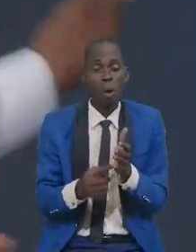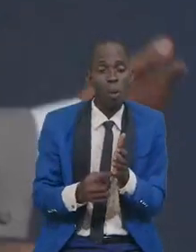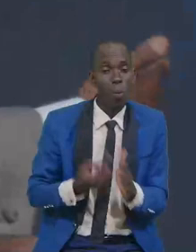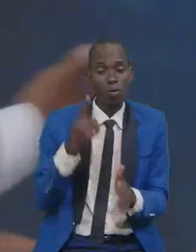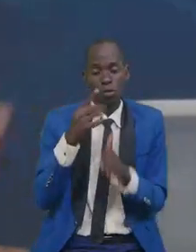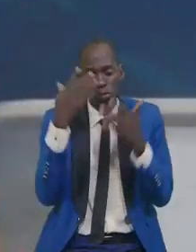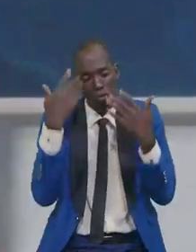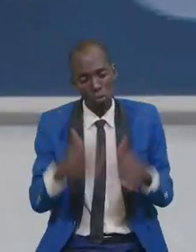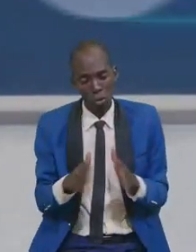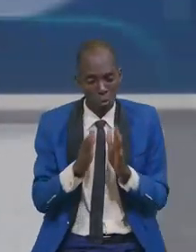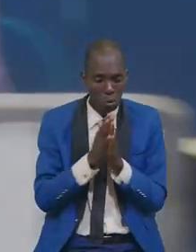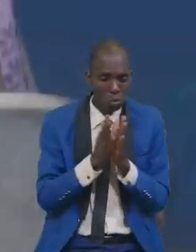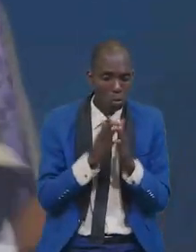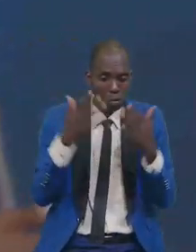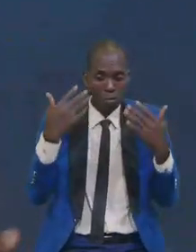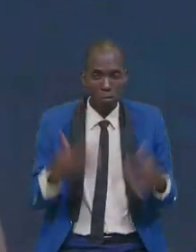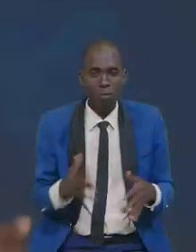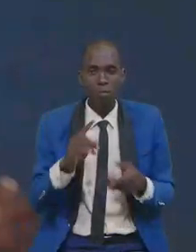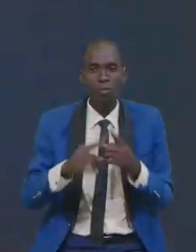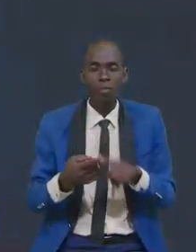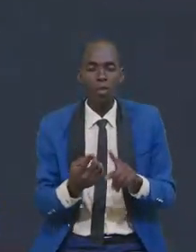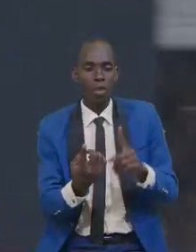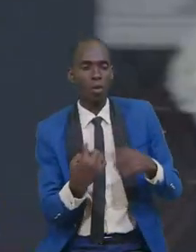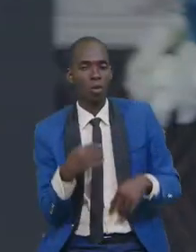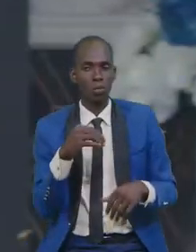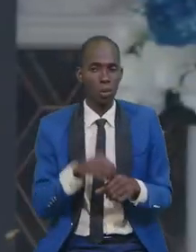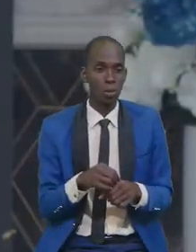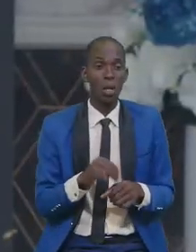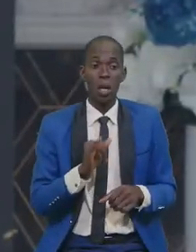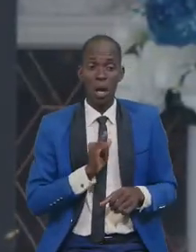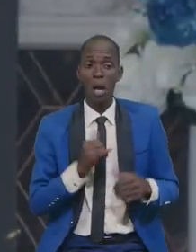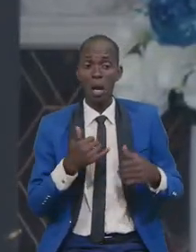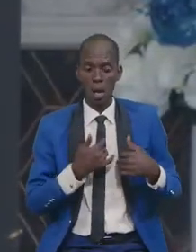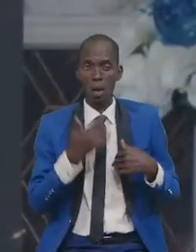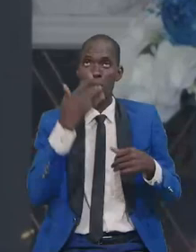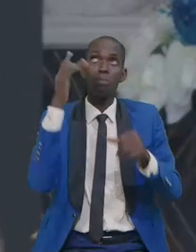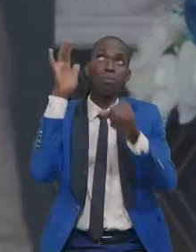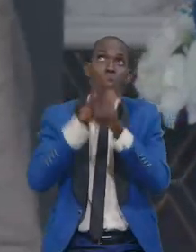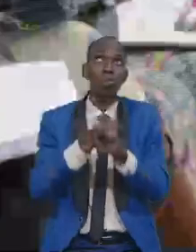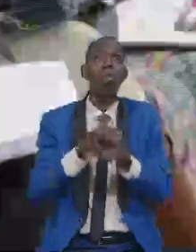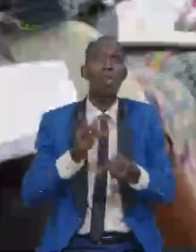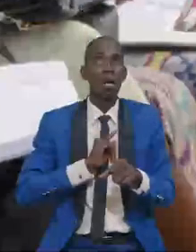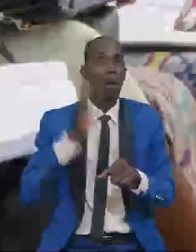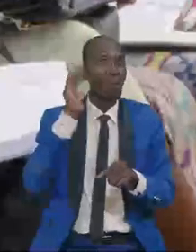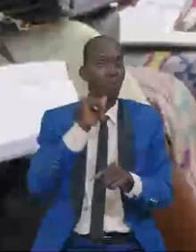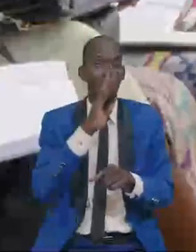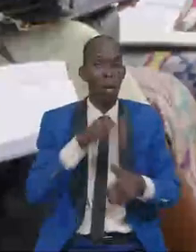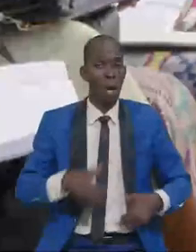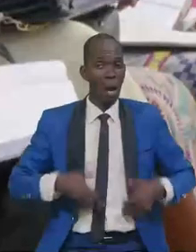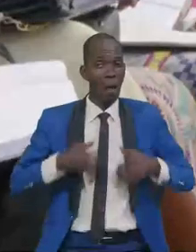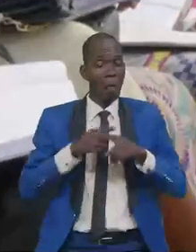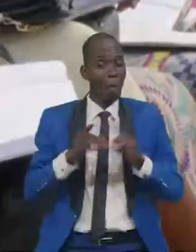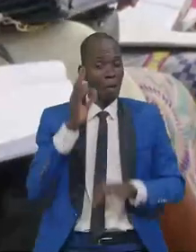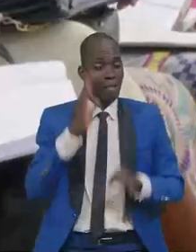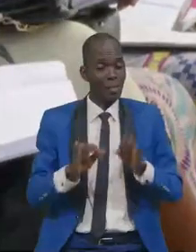que tu le dis, et une offense vient comme ça, tu dis, ah, même si j'ai dit que je ne vais plus faire. Vraiment, si je ne me fâche pas